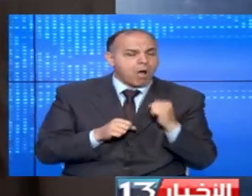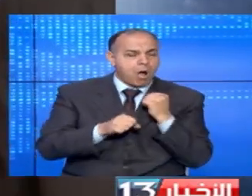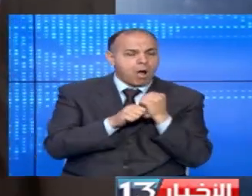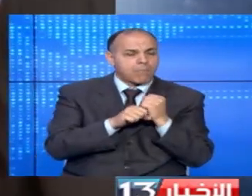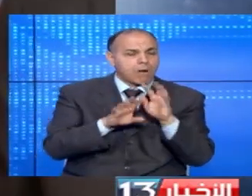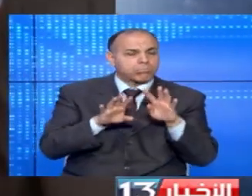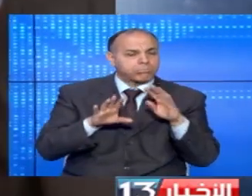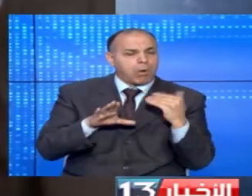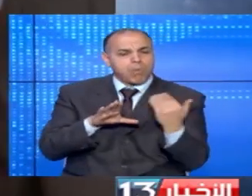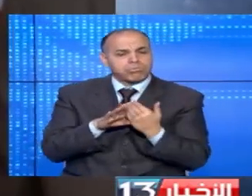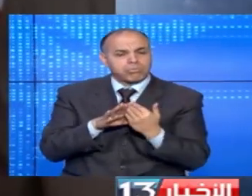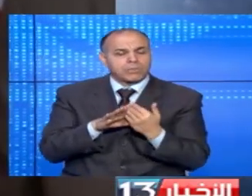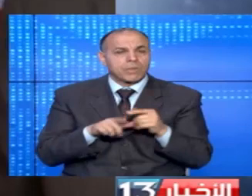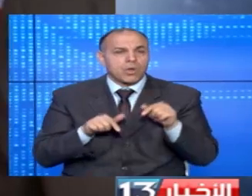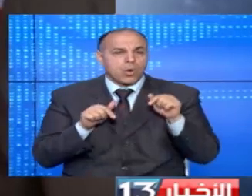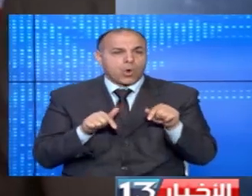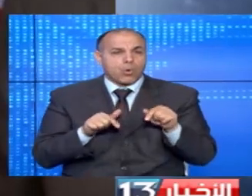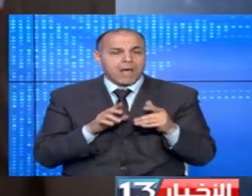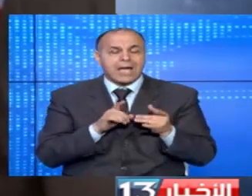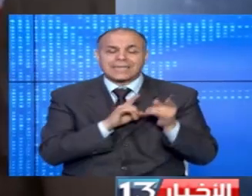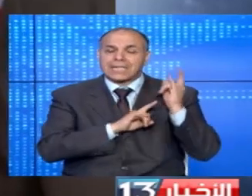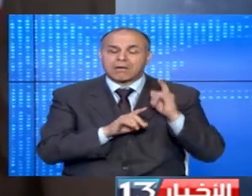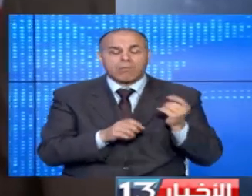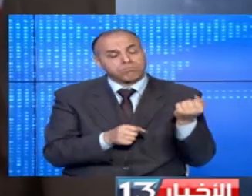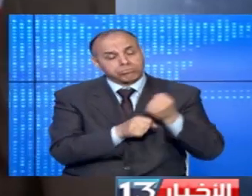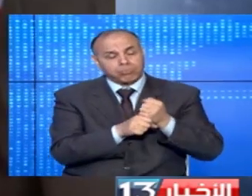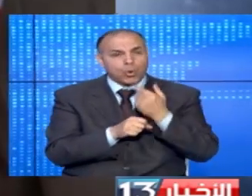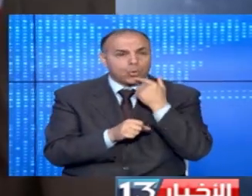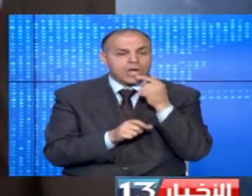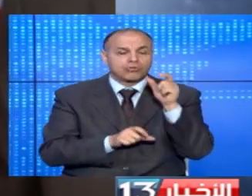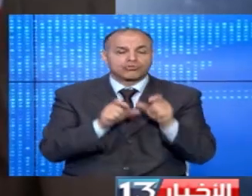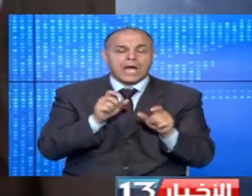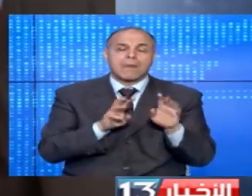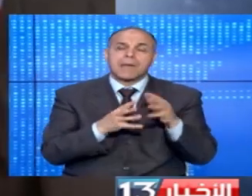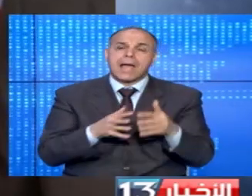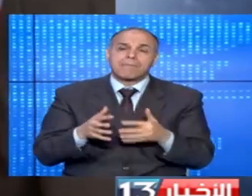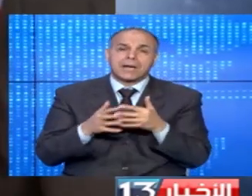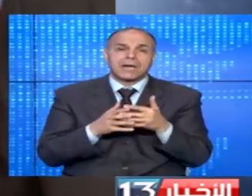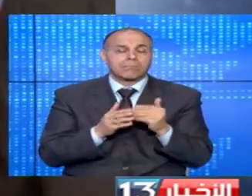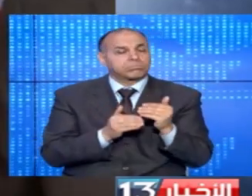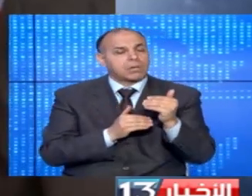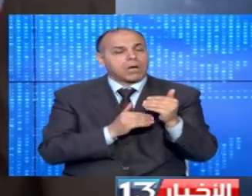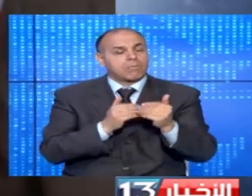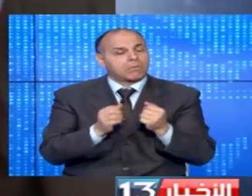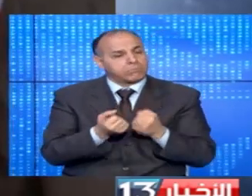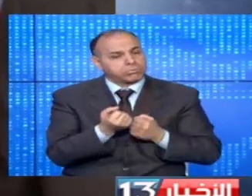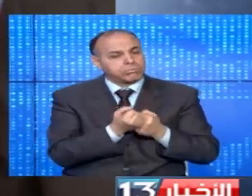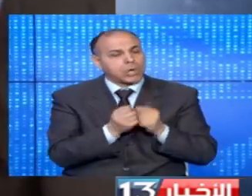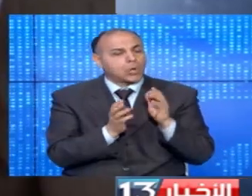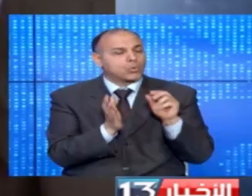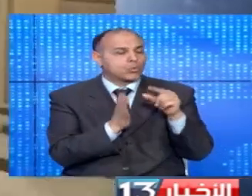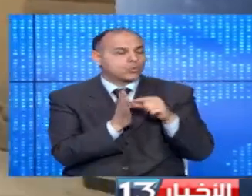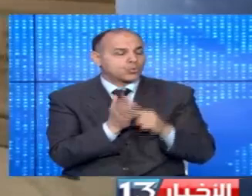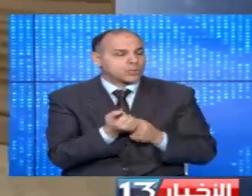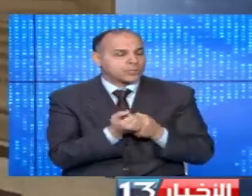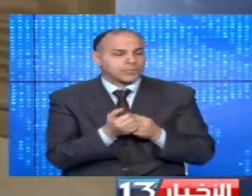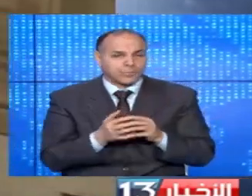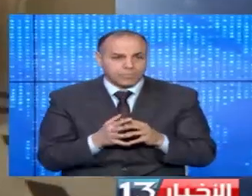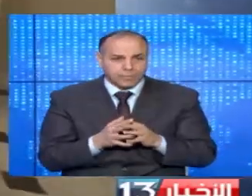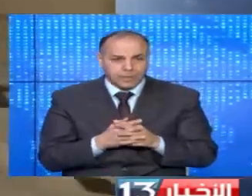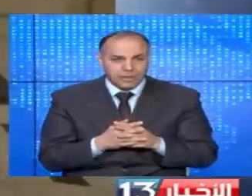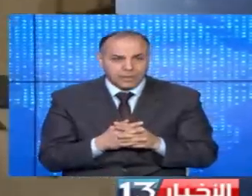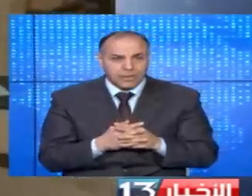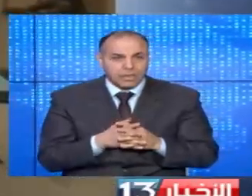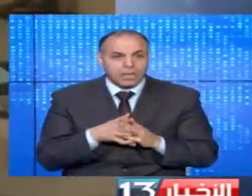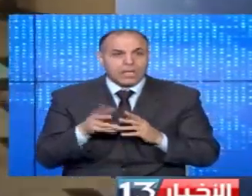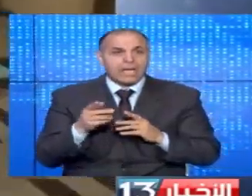الكونغرس اليوم سنه التاريخ و نحرز تقدما للشعب الامريكي تقدما مدعوم من دستورنا وتجرى